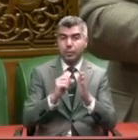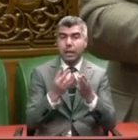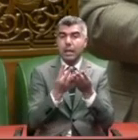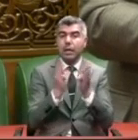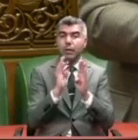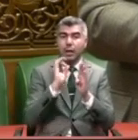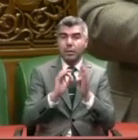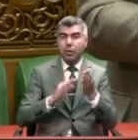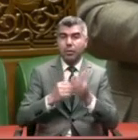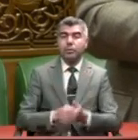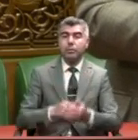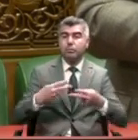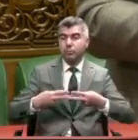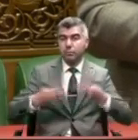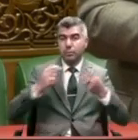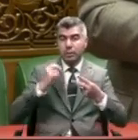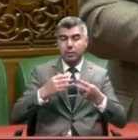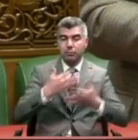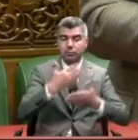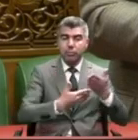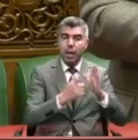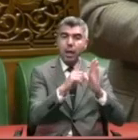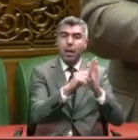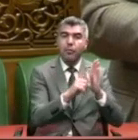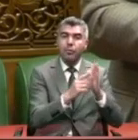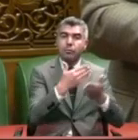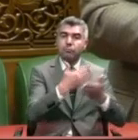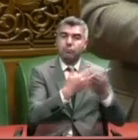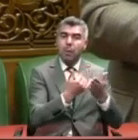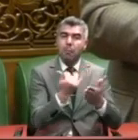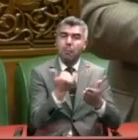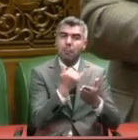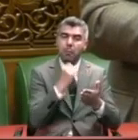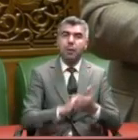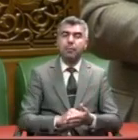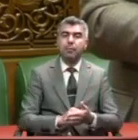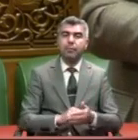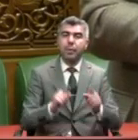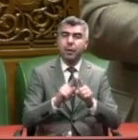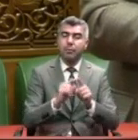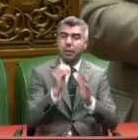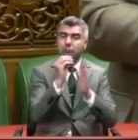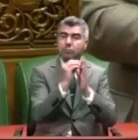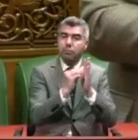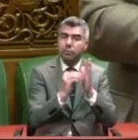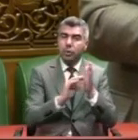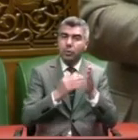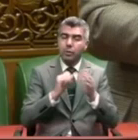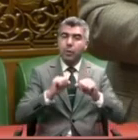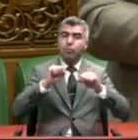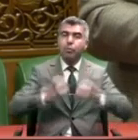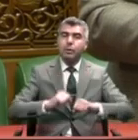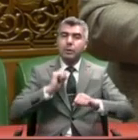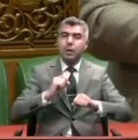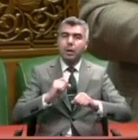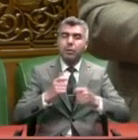للطلبيات العموميه عبر اصدار نص قانوني ينظمها ودراسه امكانيه الحاقها بالمجلس المنافسه